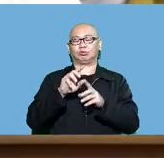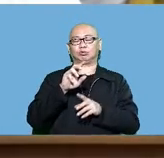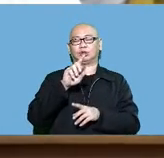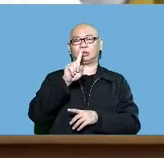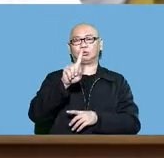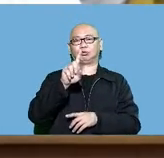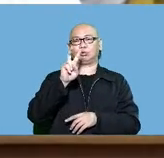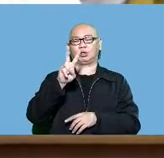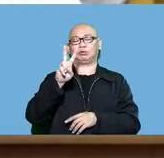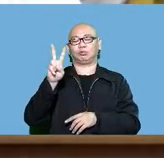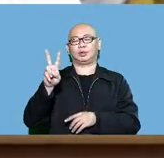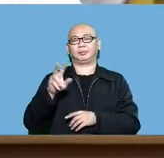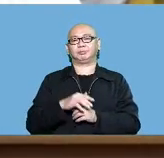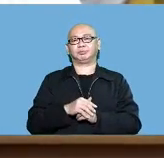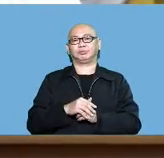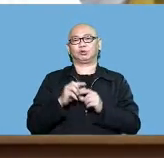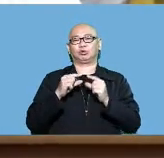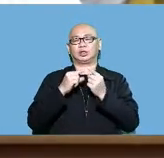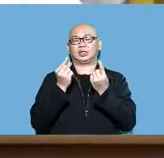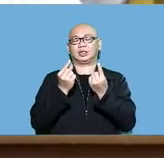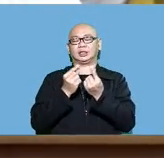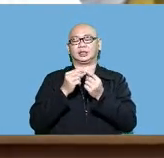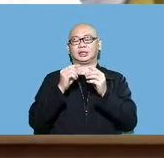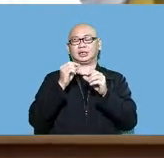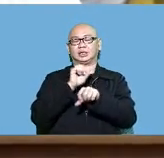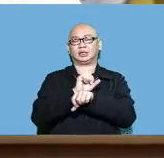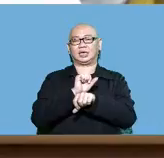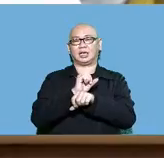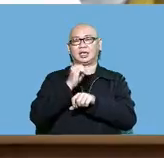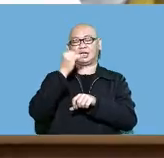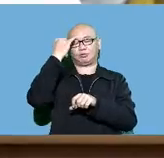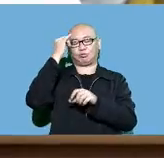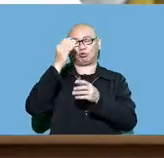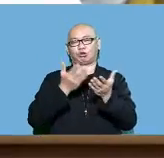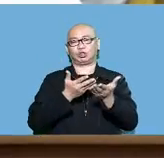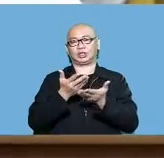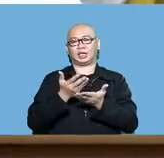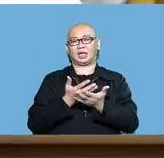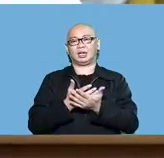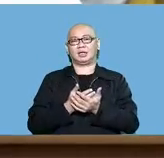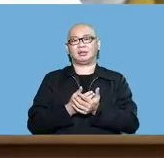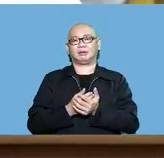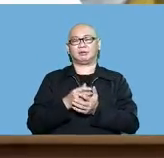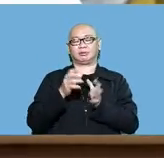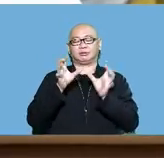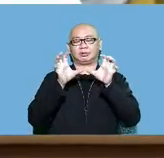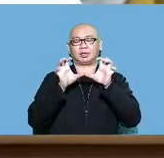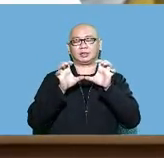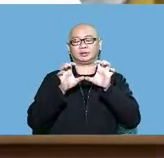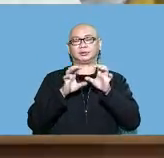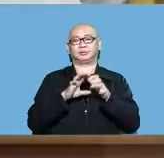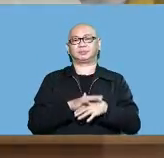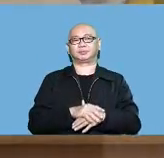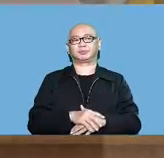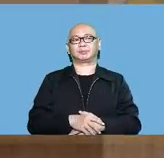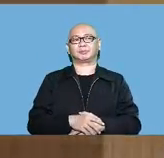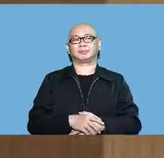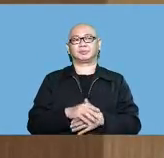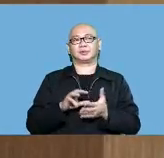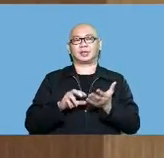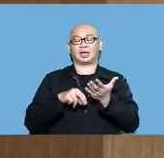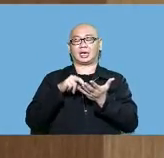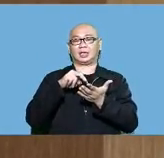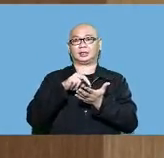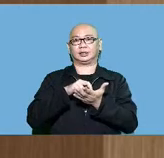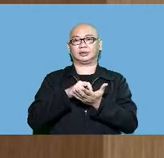1122 Unit kerja Fakultas Ilmu Sosial Universitas Negeri Semarang. Kenaikan